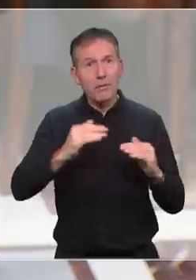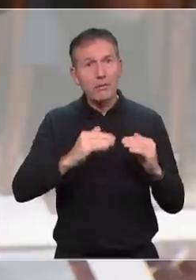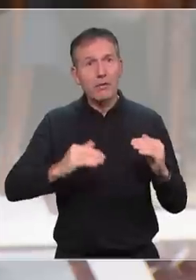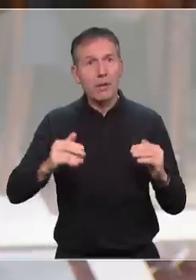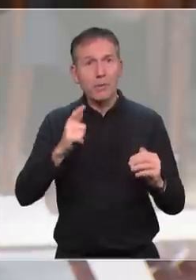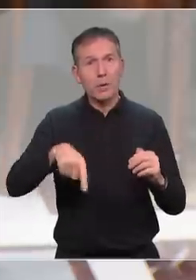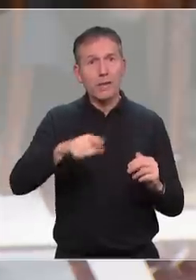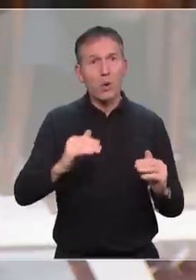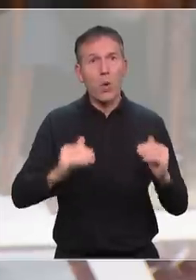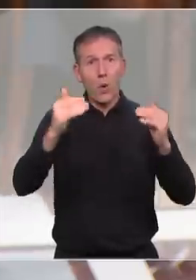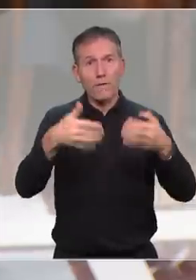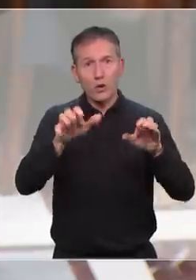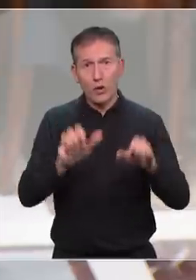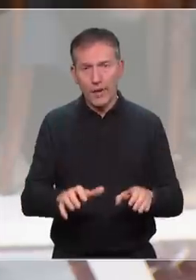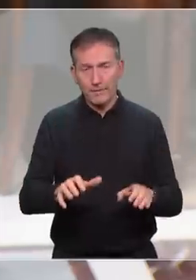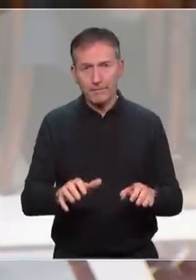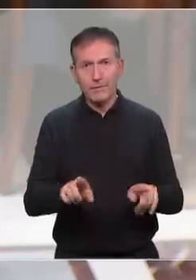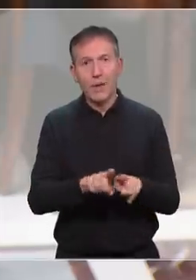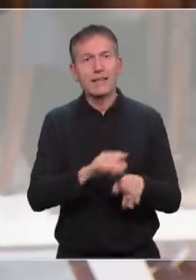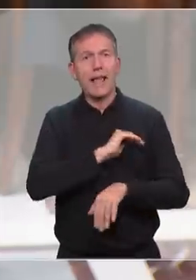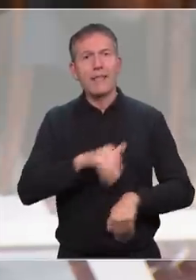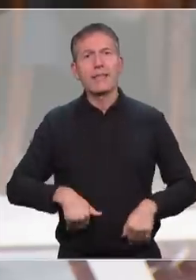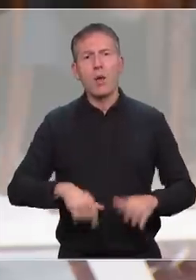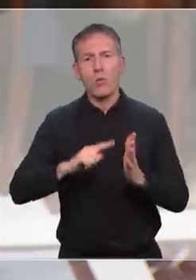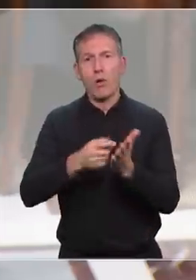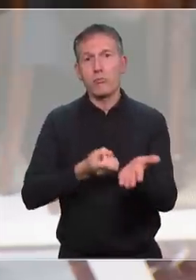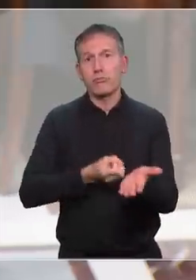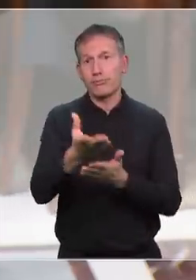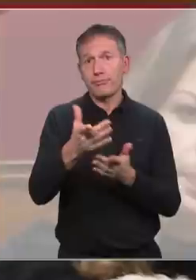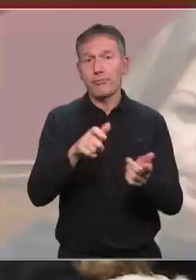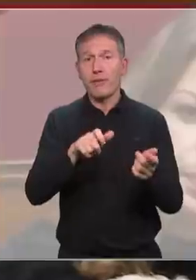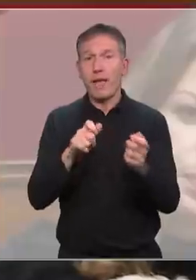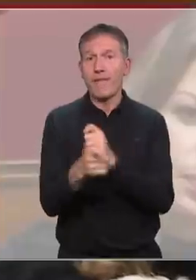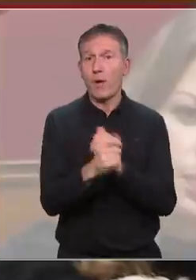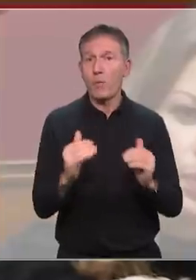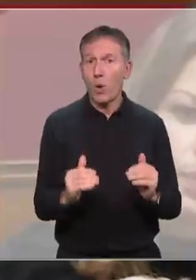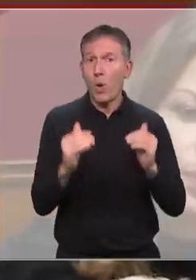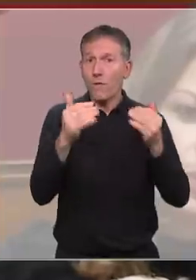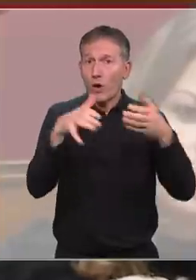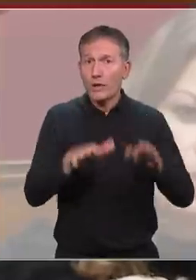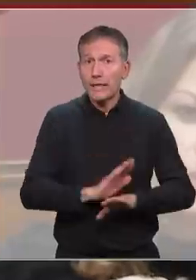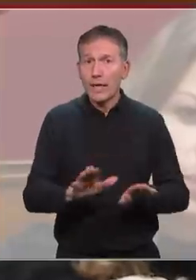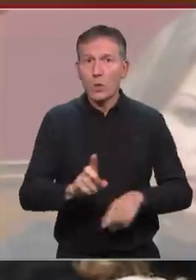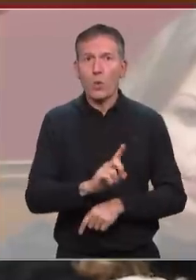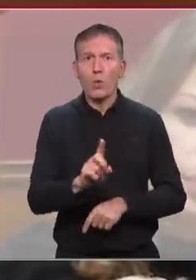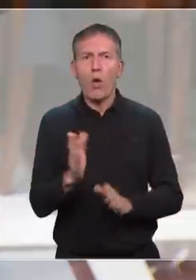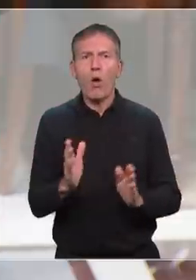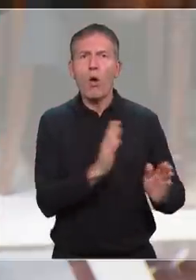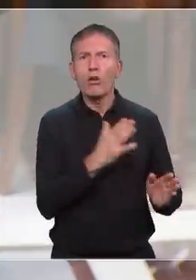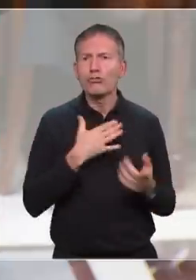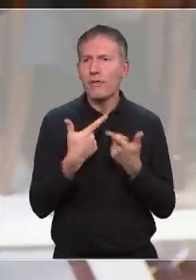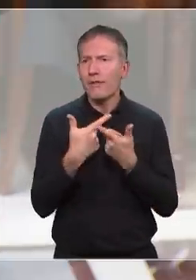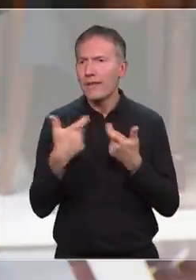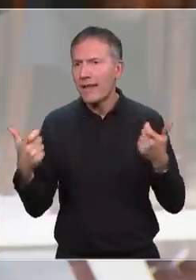l'État. Je voudrais conclure sur un dernier point. Cette réforme, ce n'est pas une réforme que pour la haute fonction publique. Quand on parle de